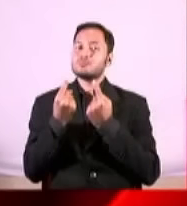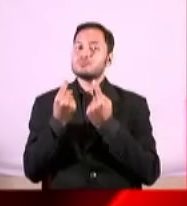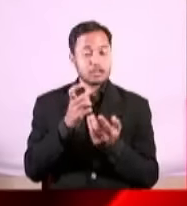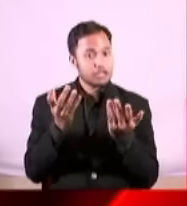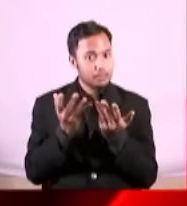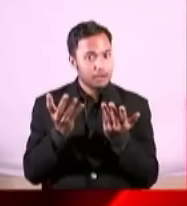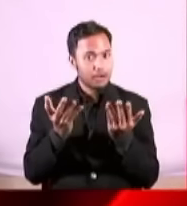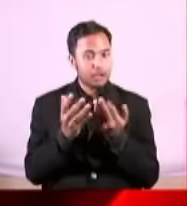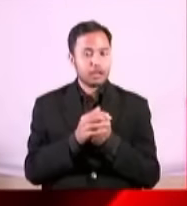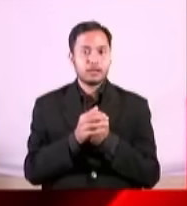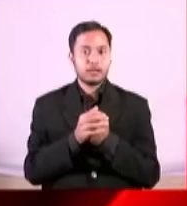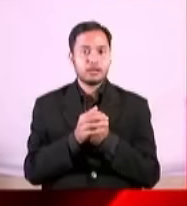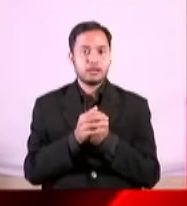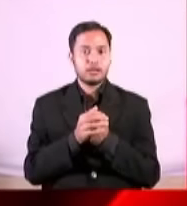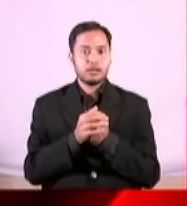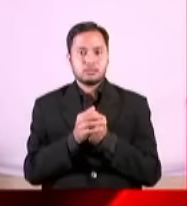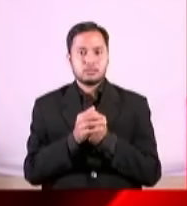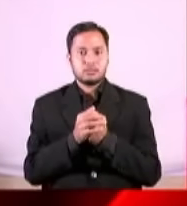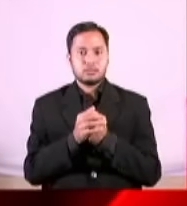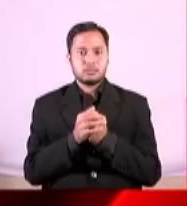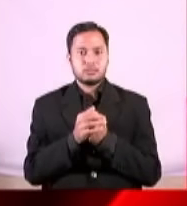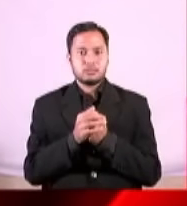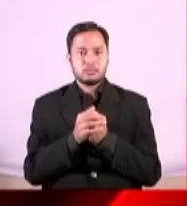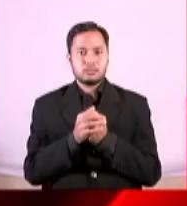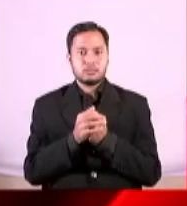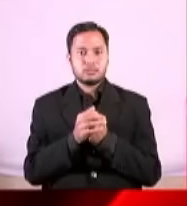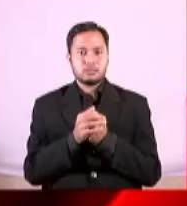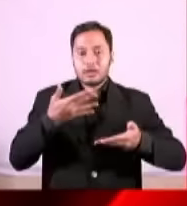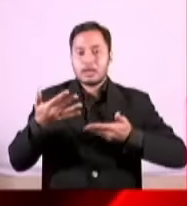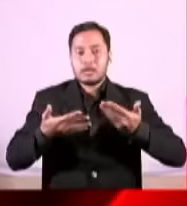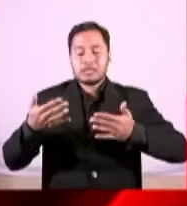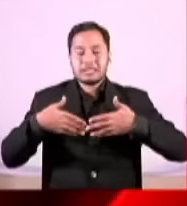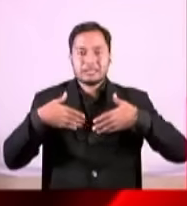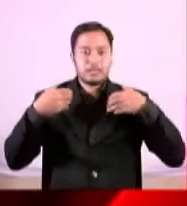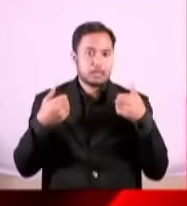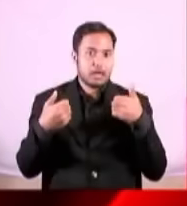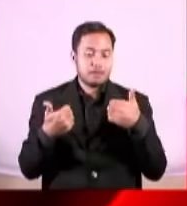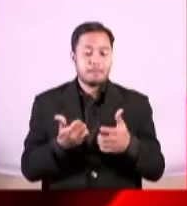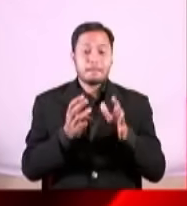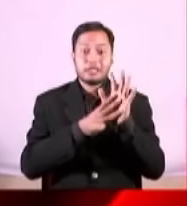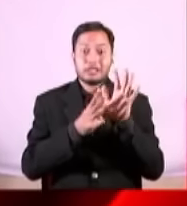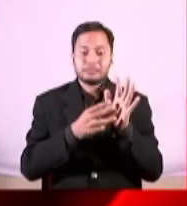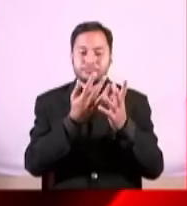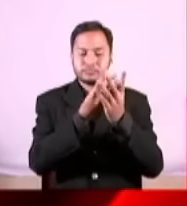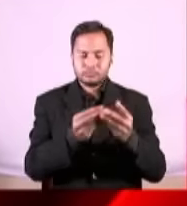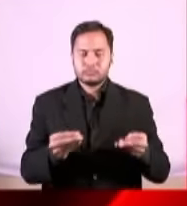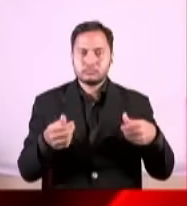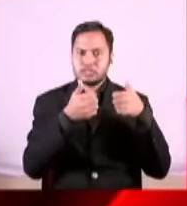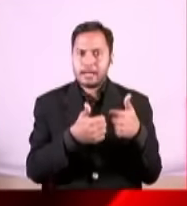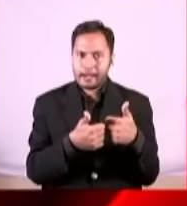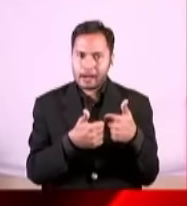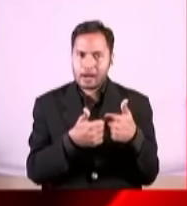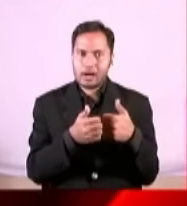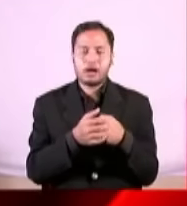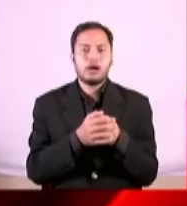sehingga pelayanan kesehatan bisa kita atasi